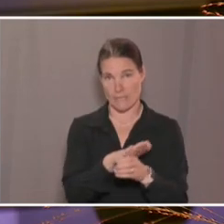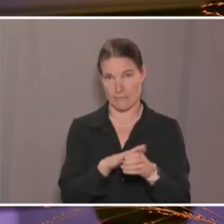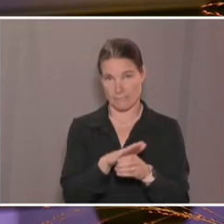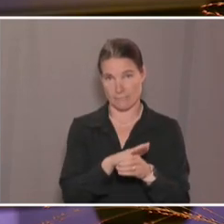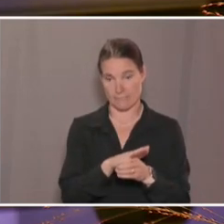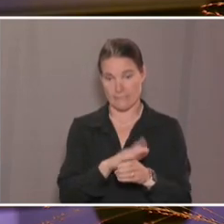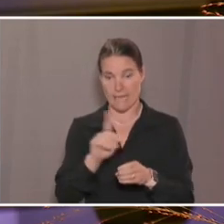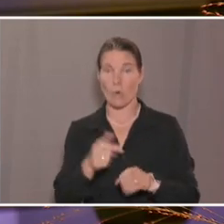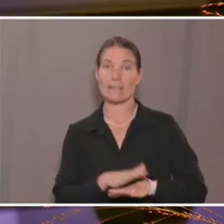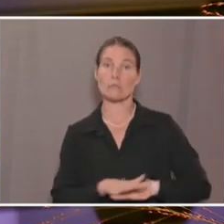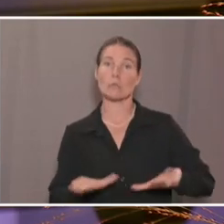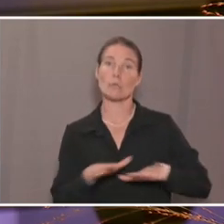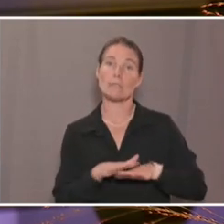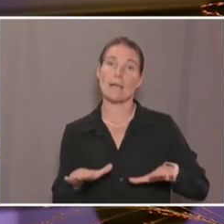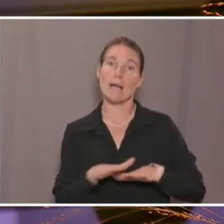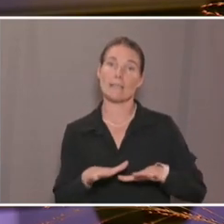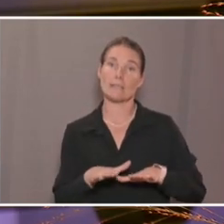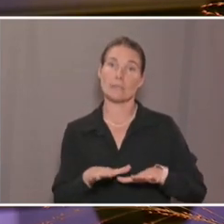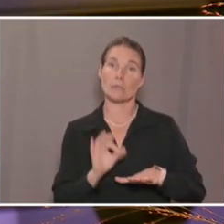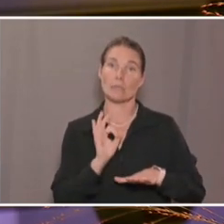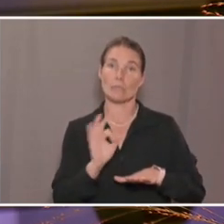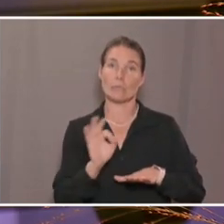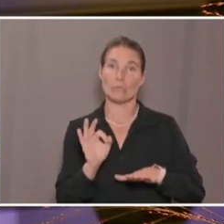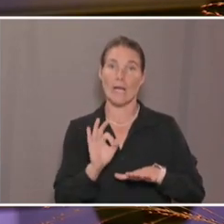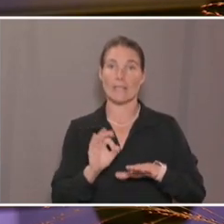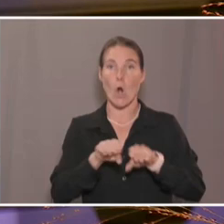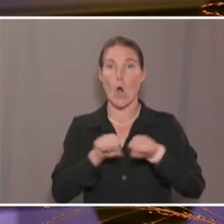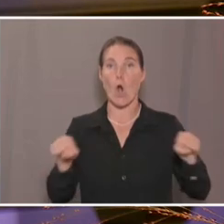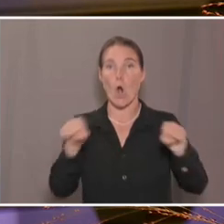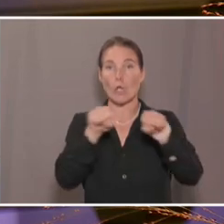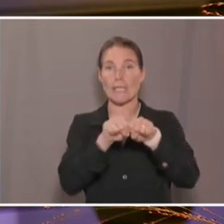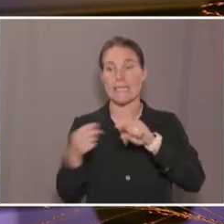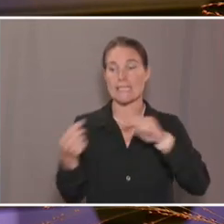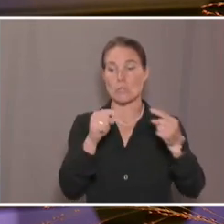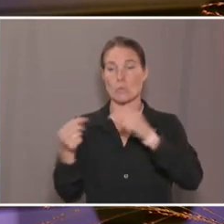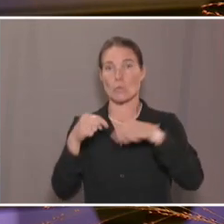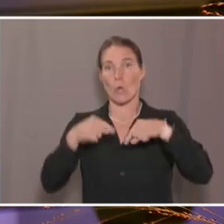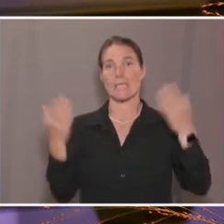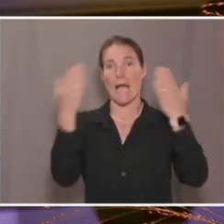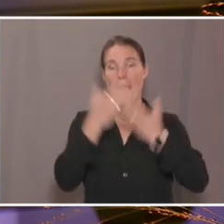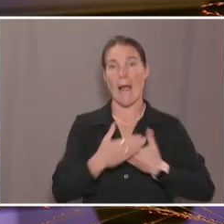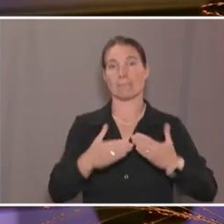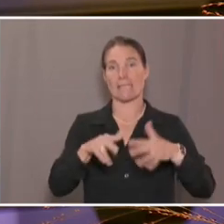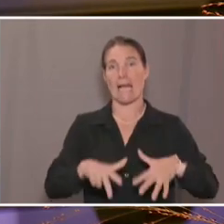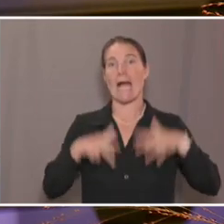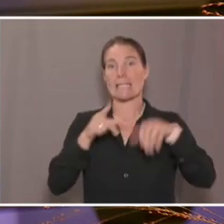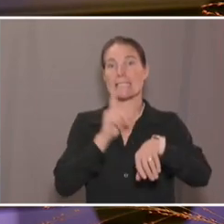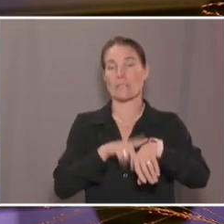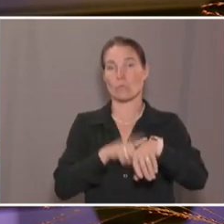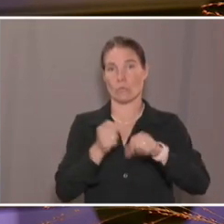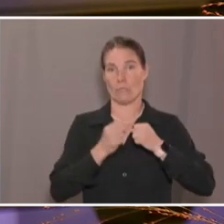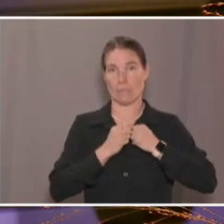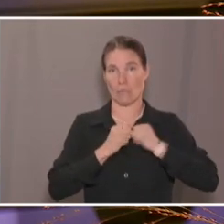als Grundlage und als Fundament für eine Online-Diskussion heute Abend um 18 Uhr zur demokratischen Bildung im